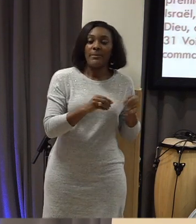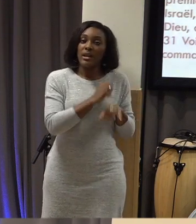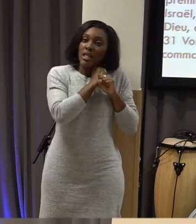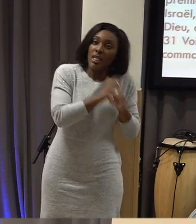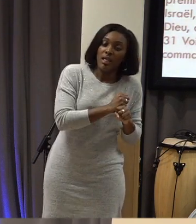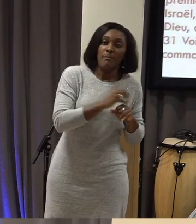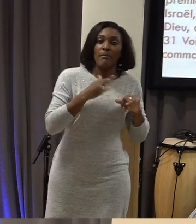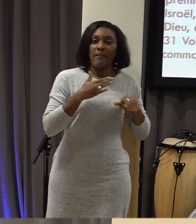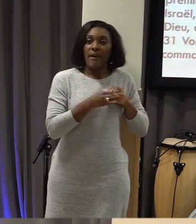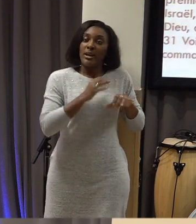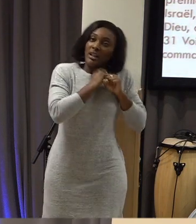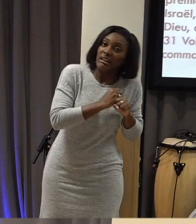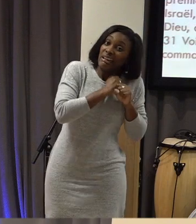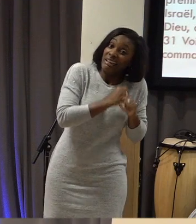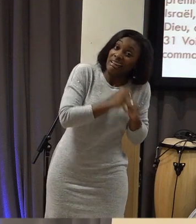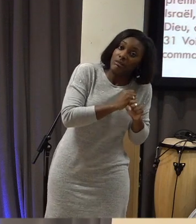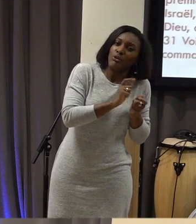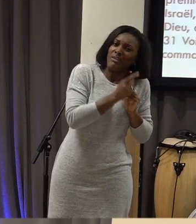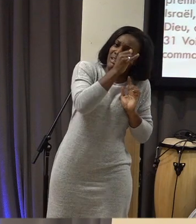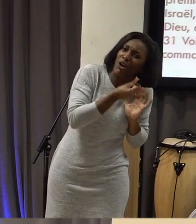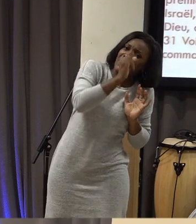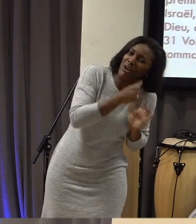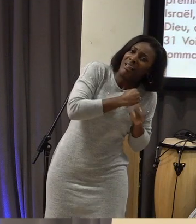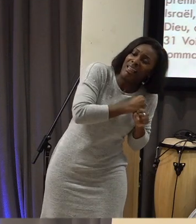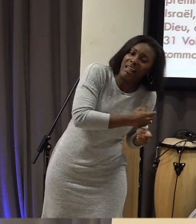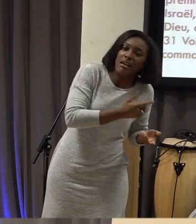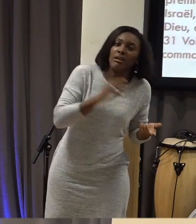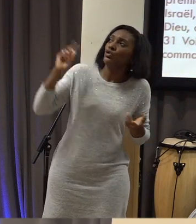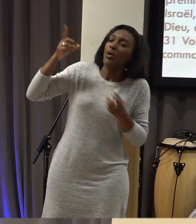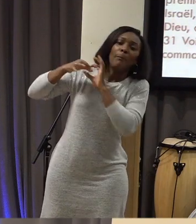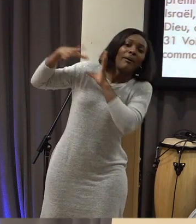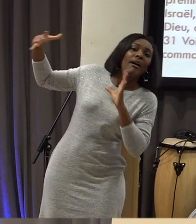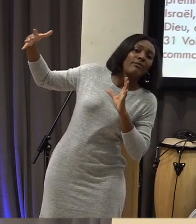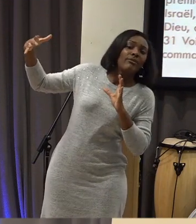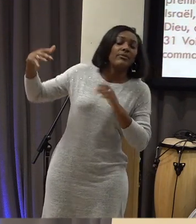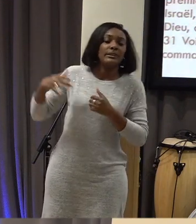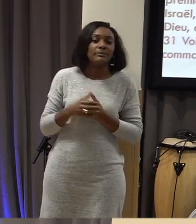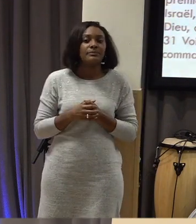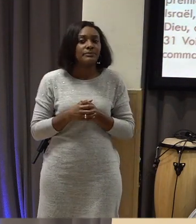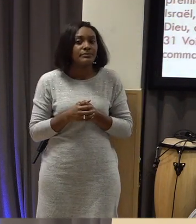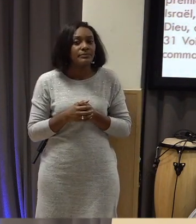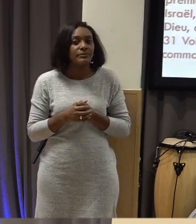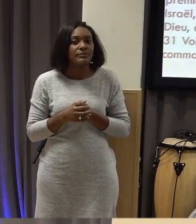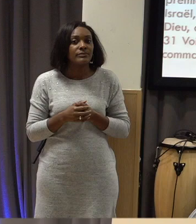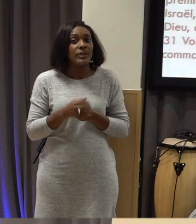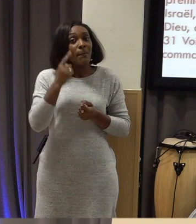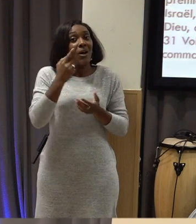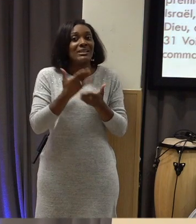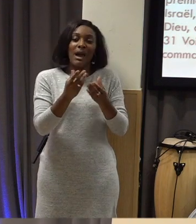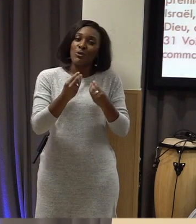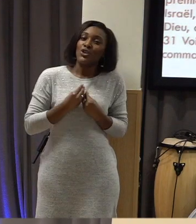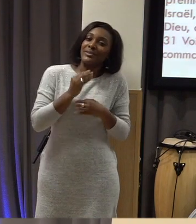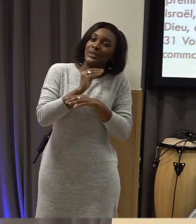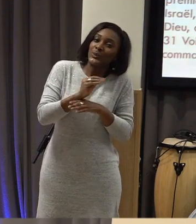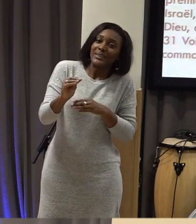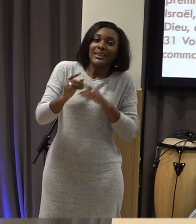Du coup, nos cœurs les élèvent au rang de Dieu, croyant qu'elles nous donneront l'importance, la sécurité, la protection